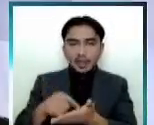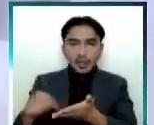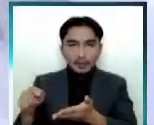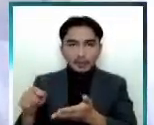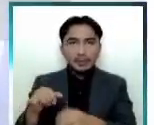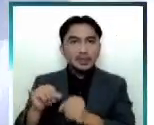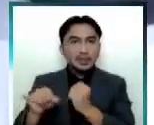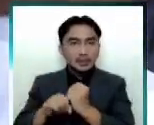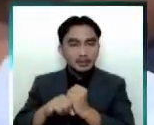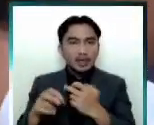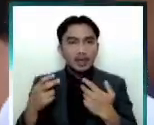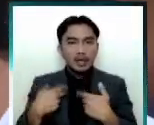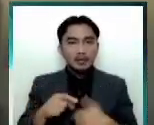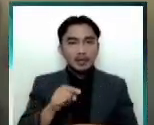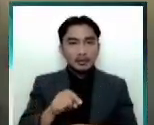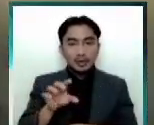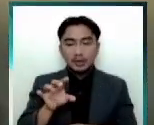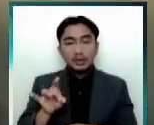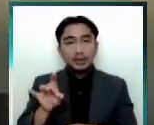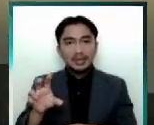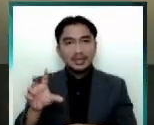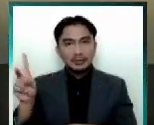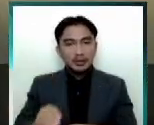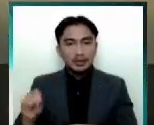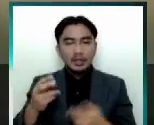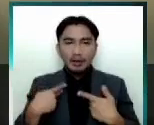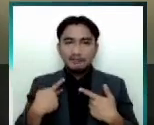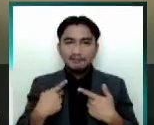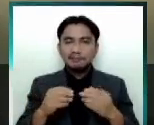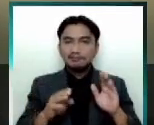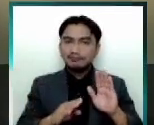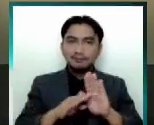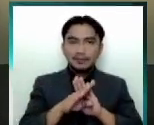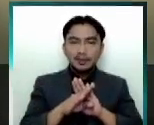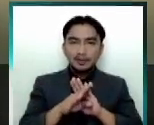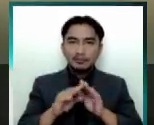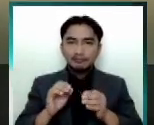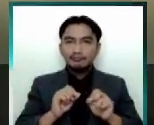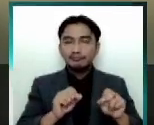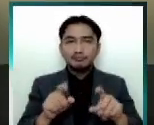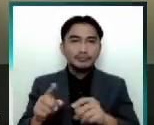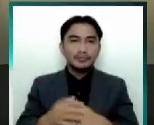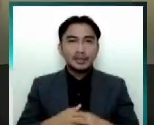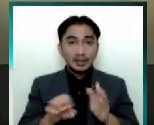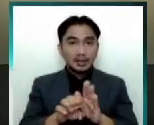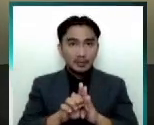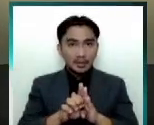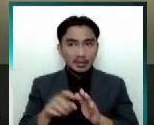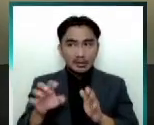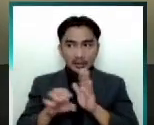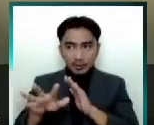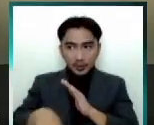0.3 percentage points sa inflation. Imagine kung increasein namin sila ng piso or 2